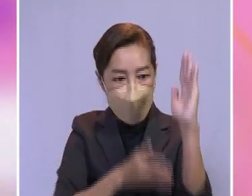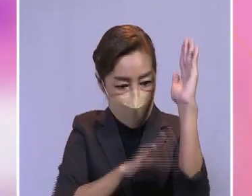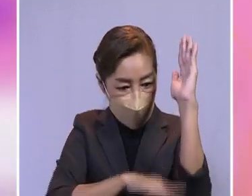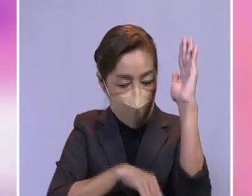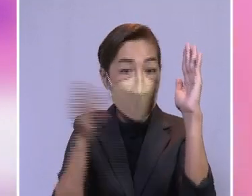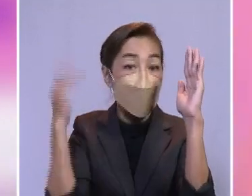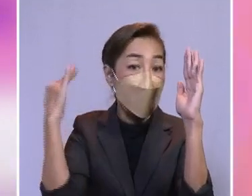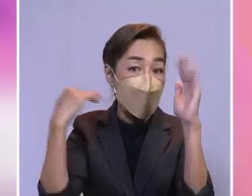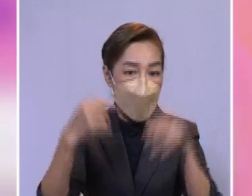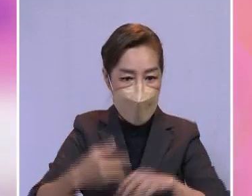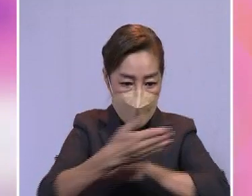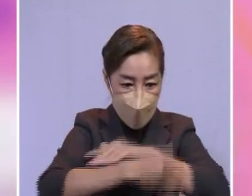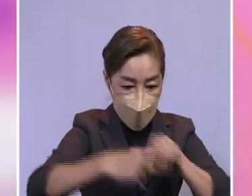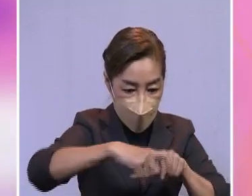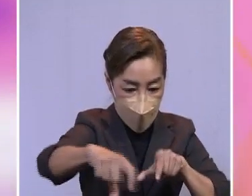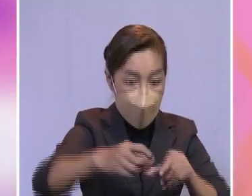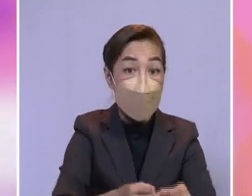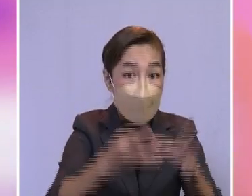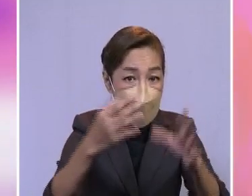มี